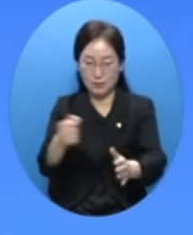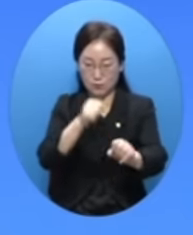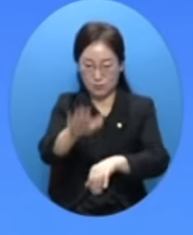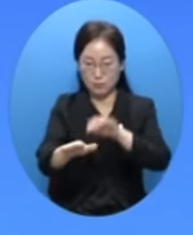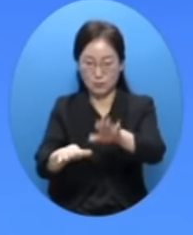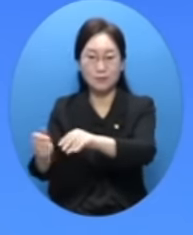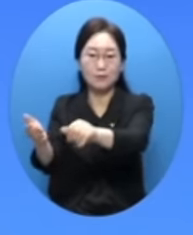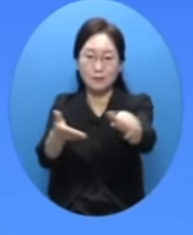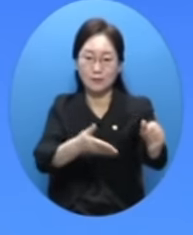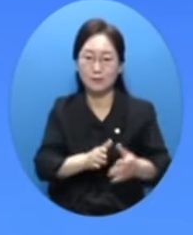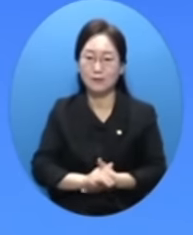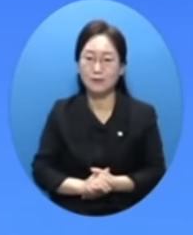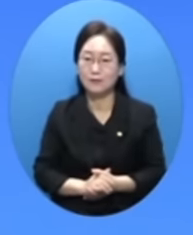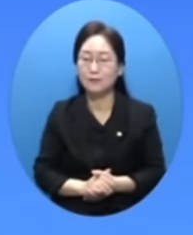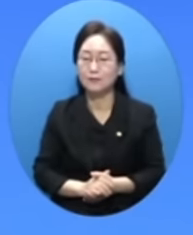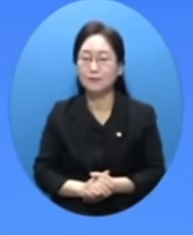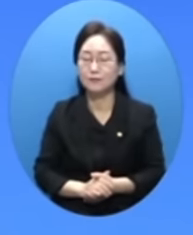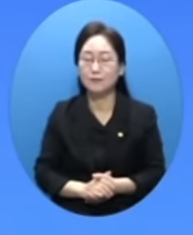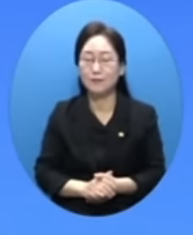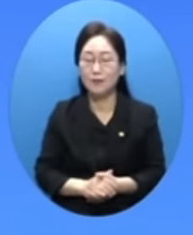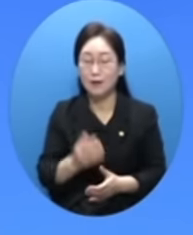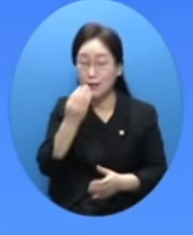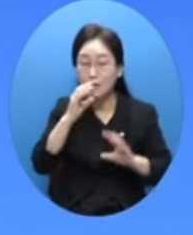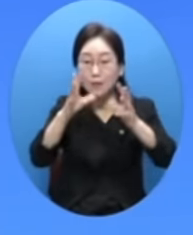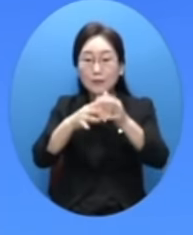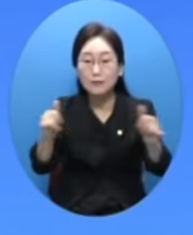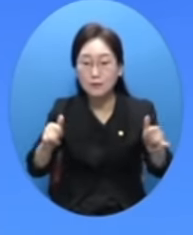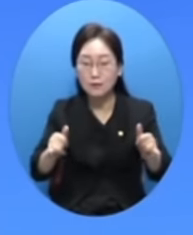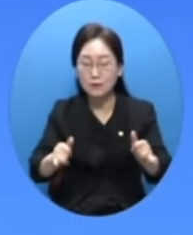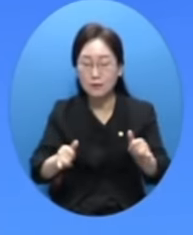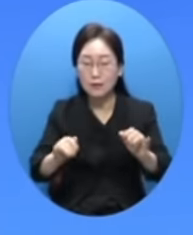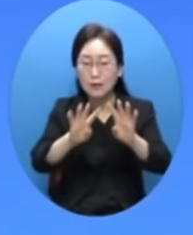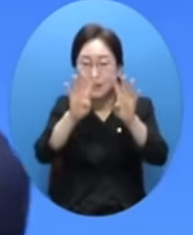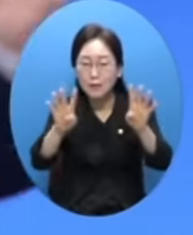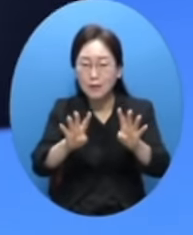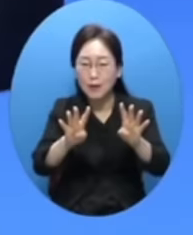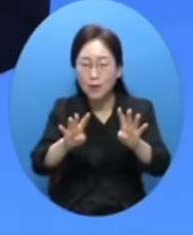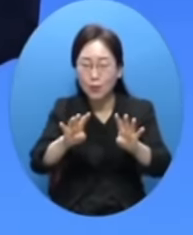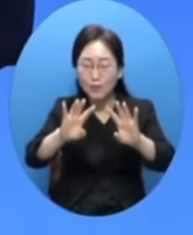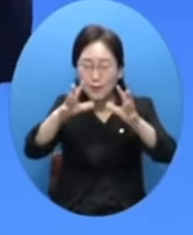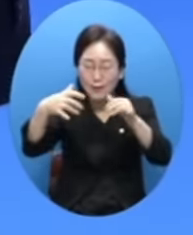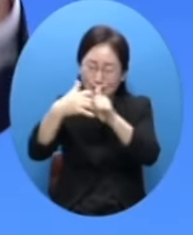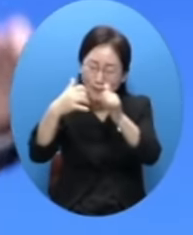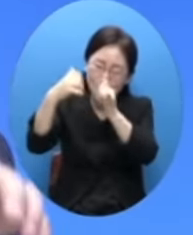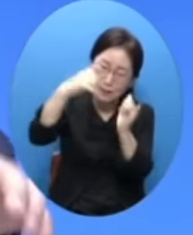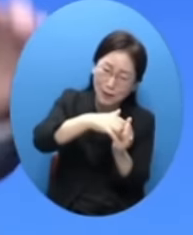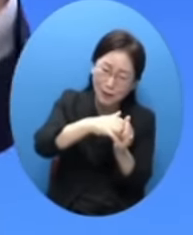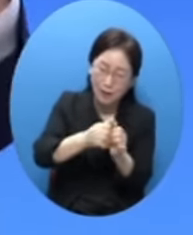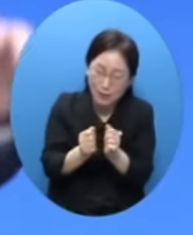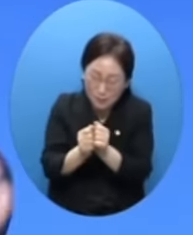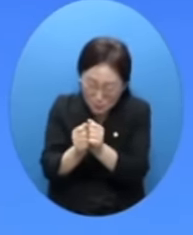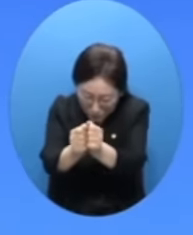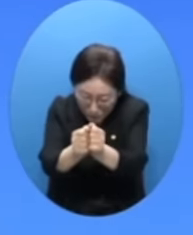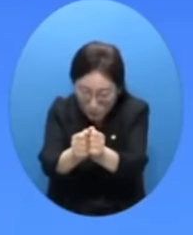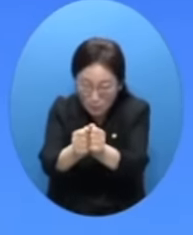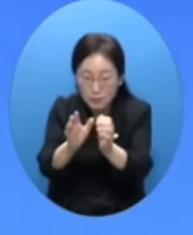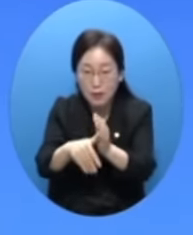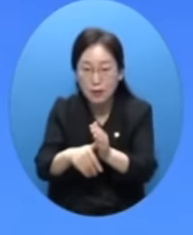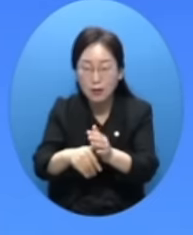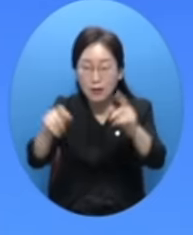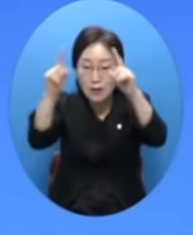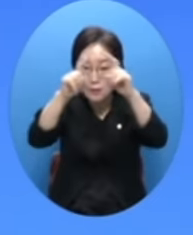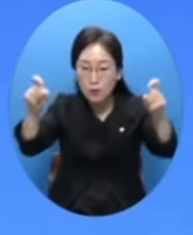나가야 될 것입니다. 이스라엘 백성들이 바벨론에 포로로 끌려갔을 때 그 성벽이 다 무너져 있었습니다.